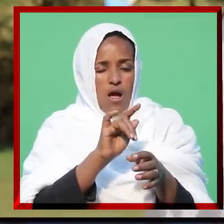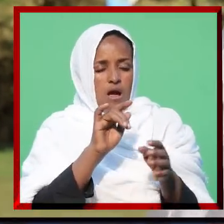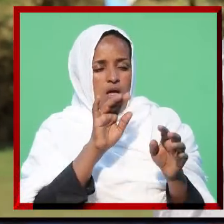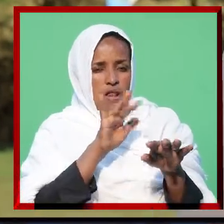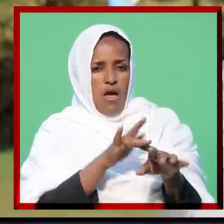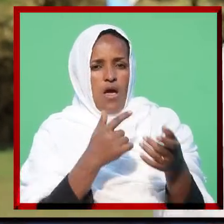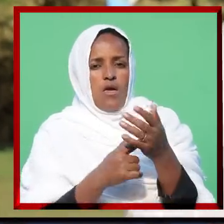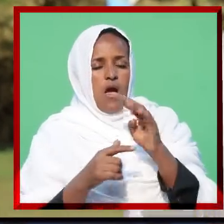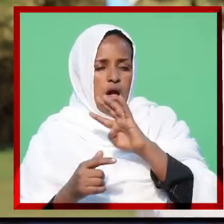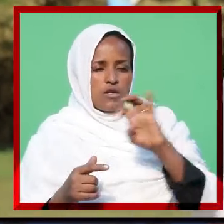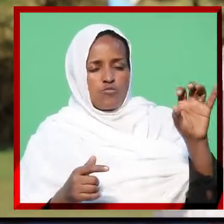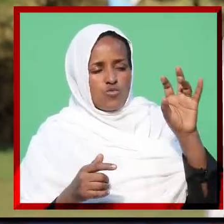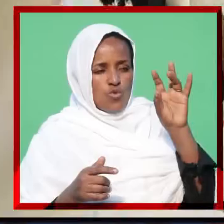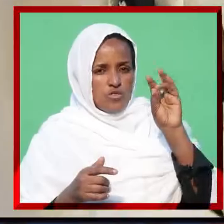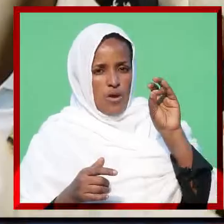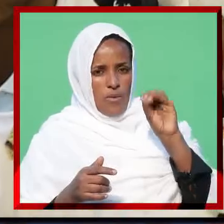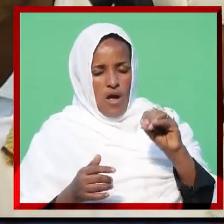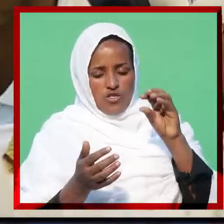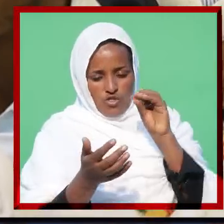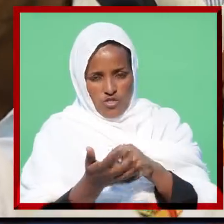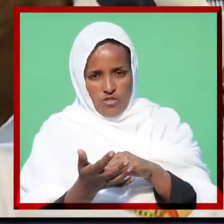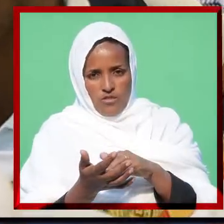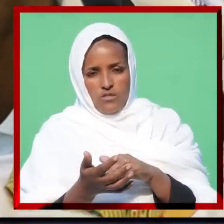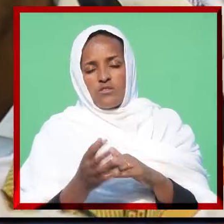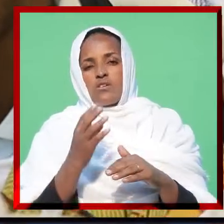ላይ ስንት ነው 470 ሺህ የይሁዳ